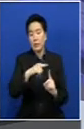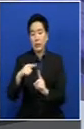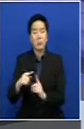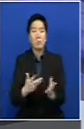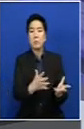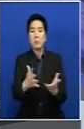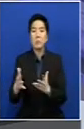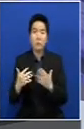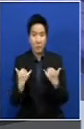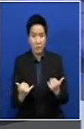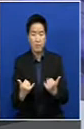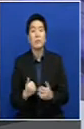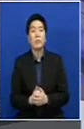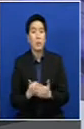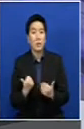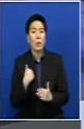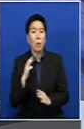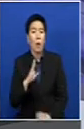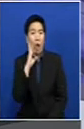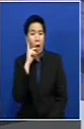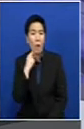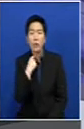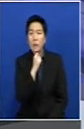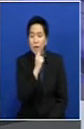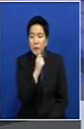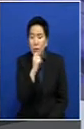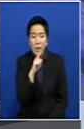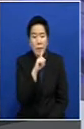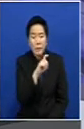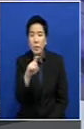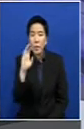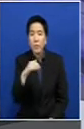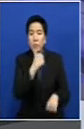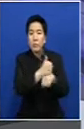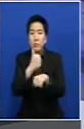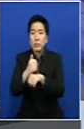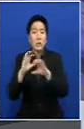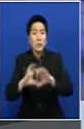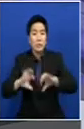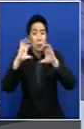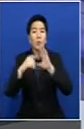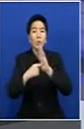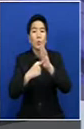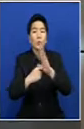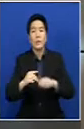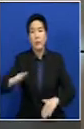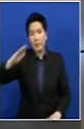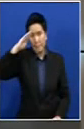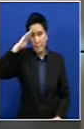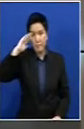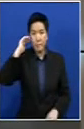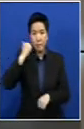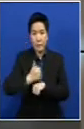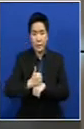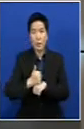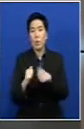ทธมณฑลทั้งที่สนามหลวงนะครับมีผู้สื่อข่าวไปสอบถามผู้หลักผู้ใหญ่ในรัฐบาลอย่างพลเอกอุดมเดชศรีตบุตรกับ